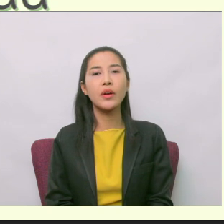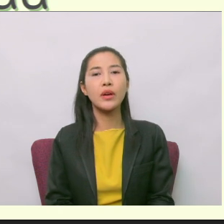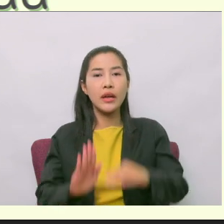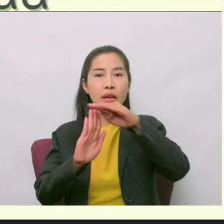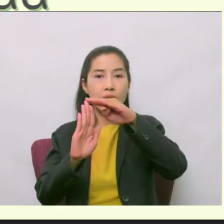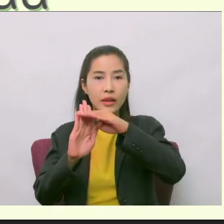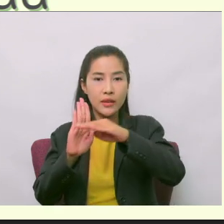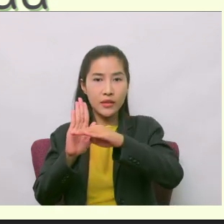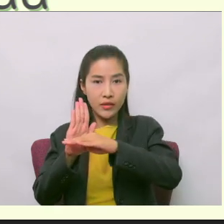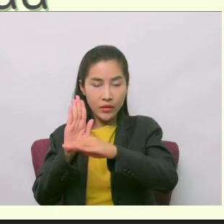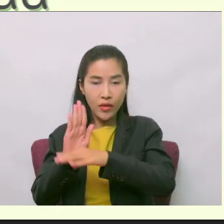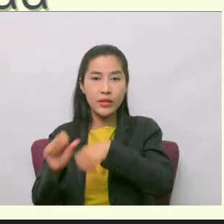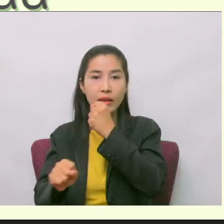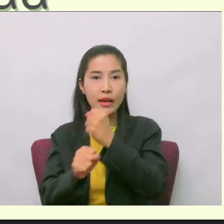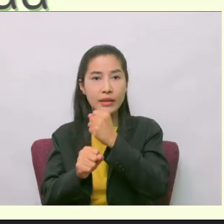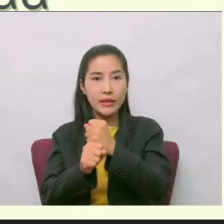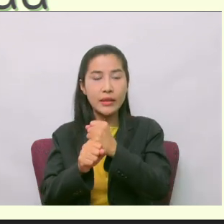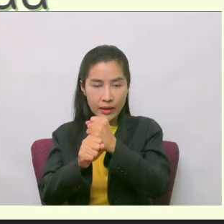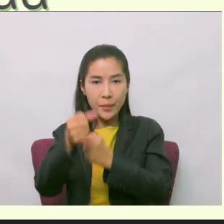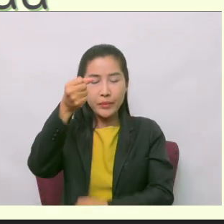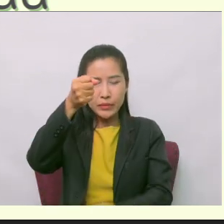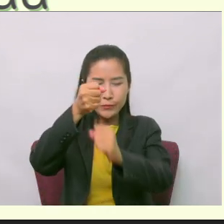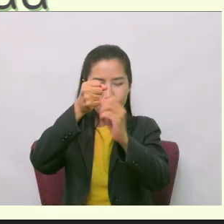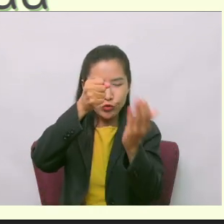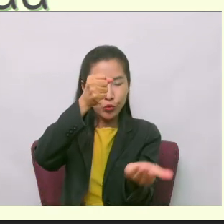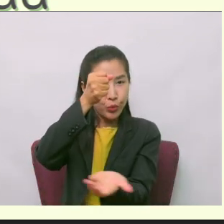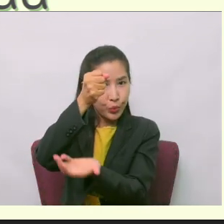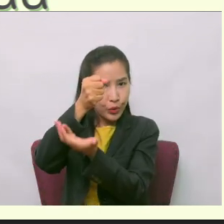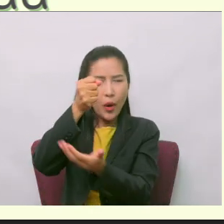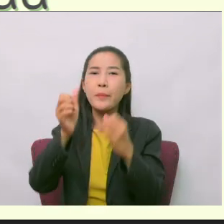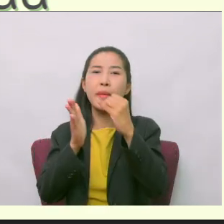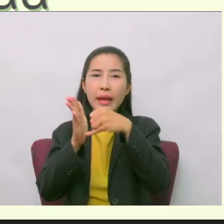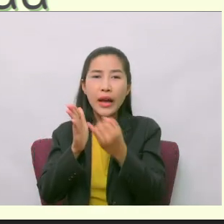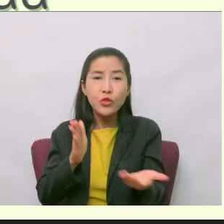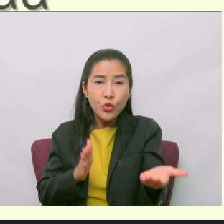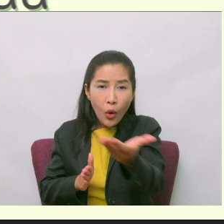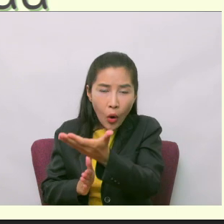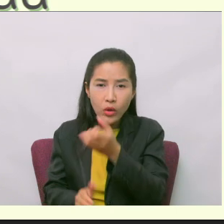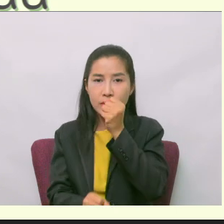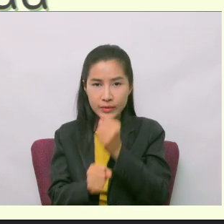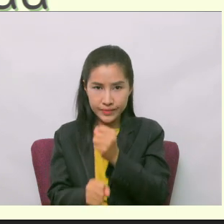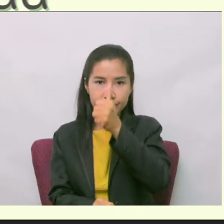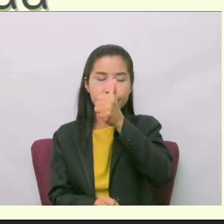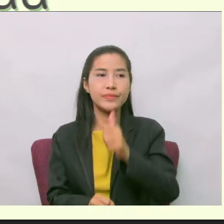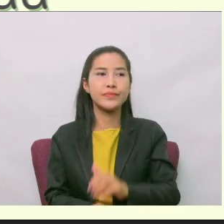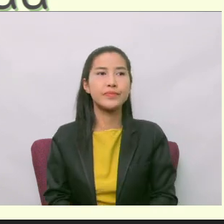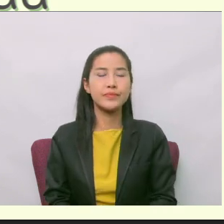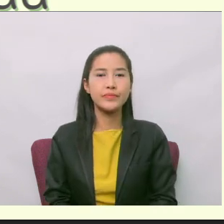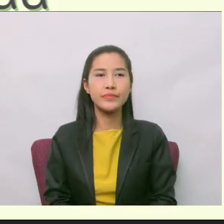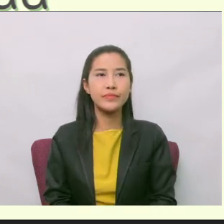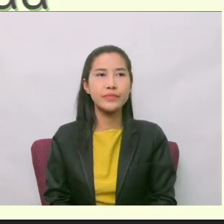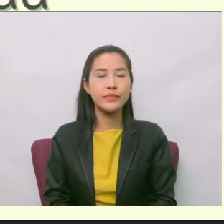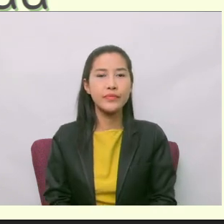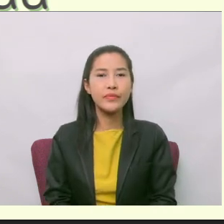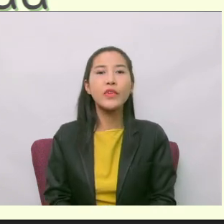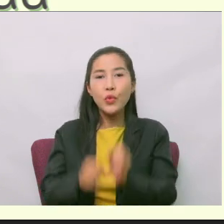ำลูกประคบนะคะก็ง่ายๆเนาะก็คิดว่าทุกท่านสามารถที่จะทำได้นะคะผู้ปกครองทำได้คุณครูท